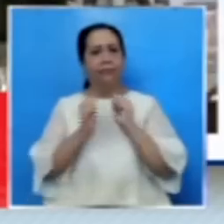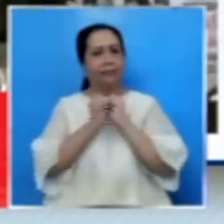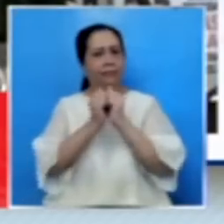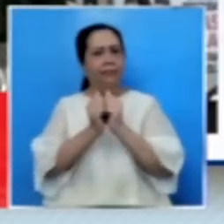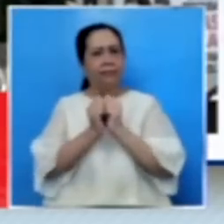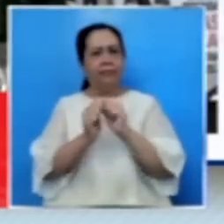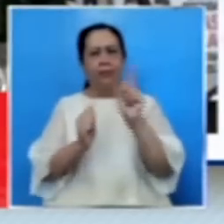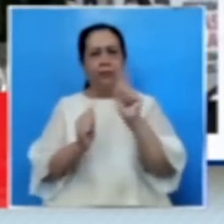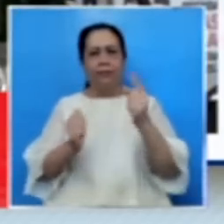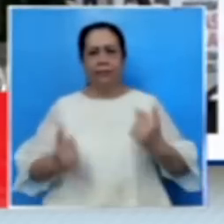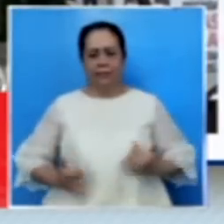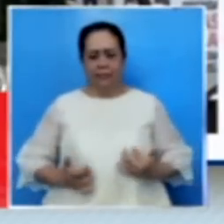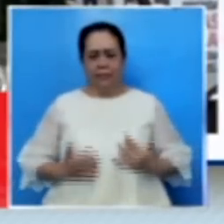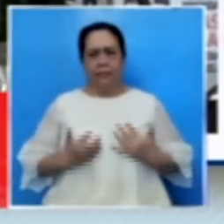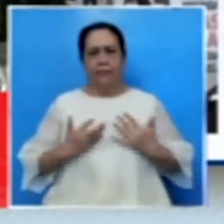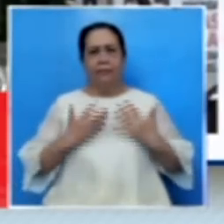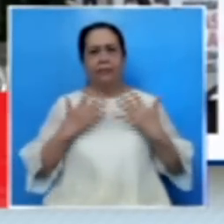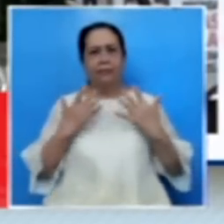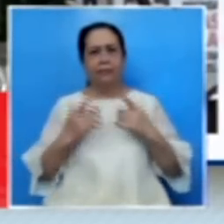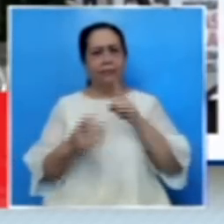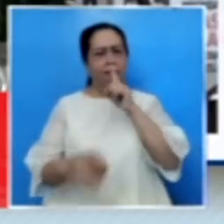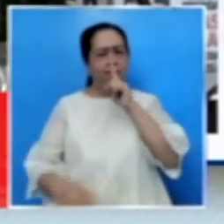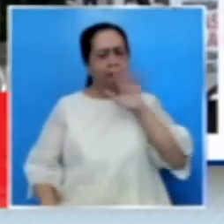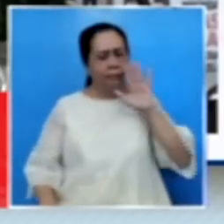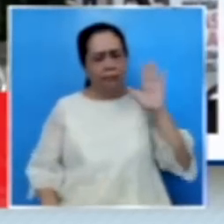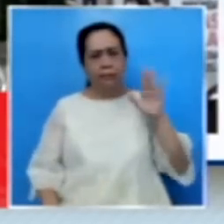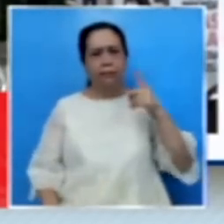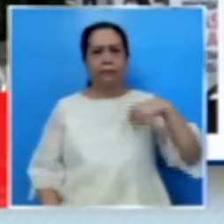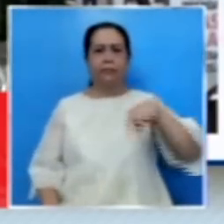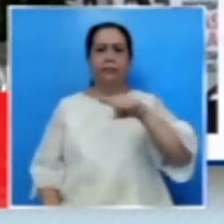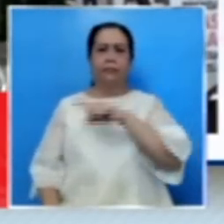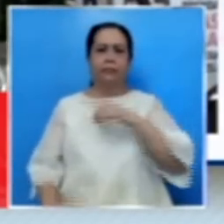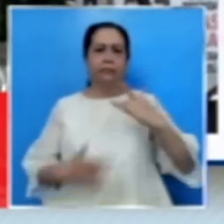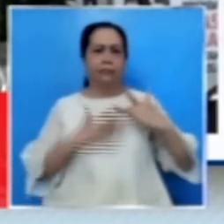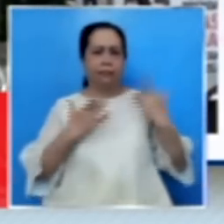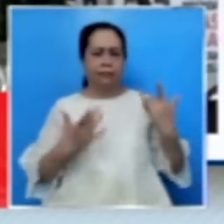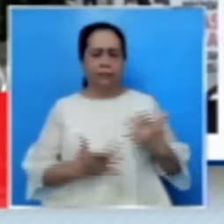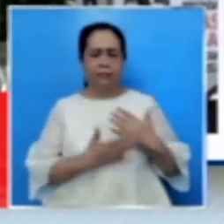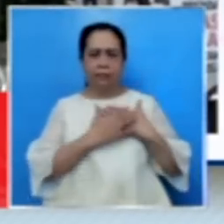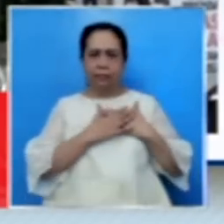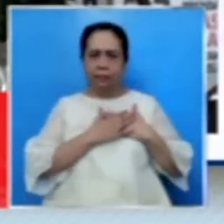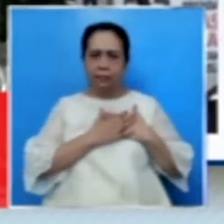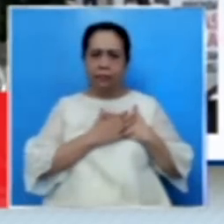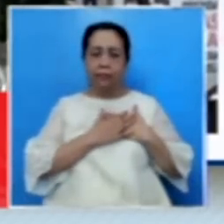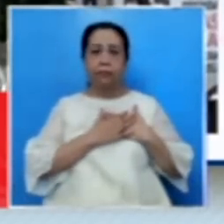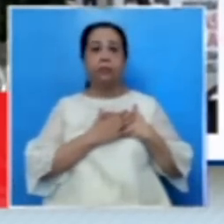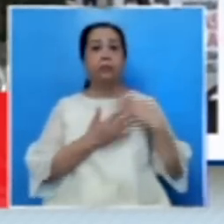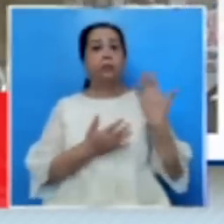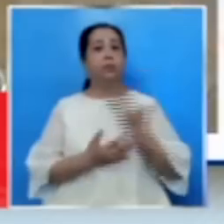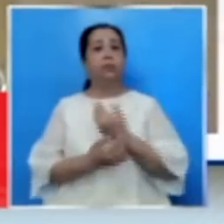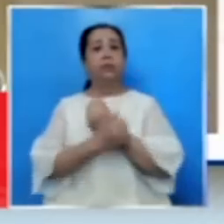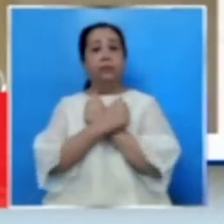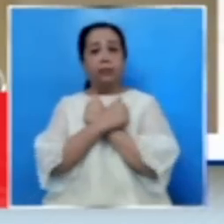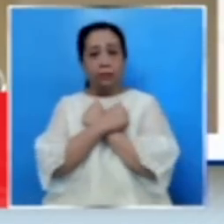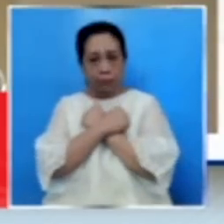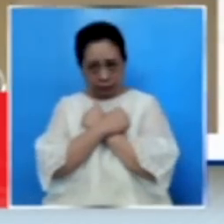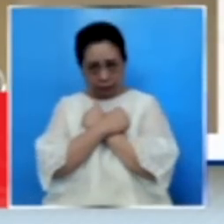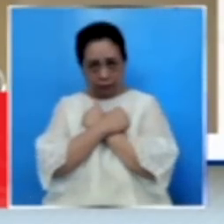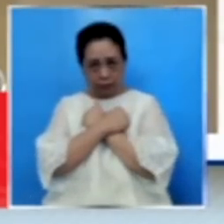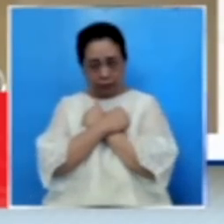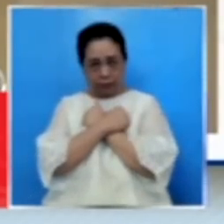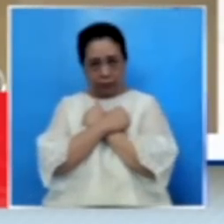nag-aalab na pangako sa ating mga puso na mahal natin